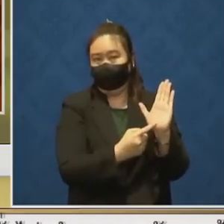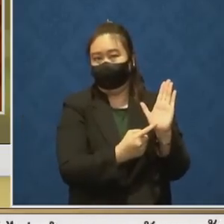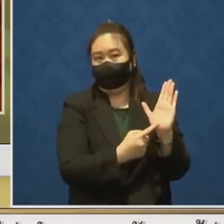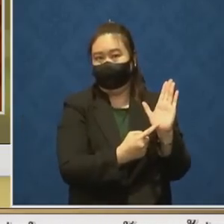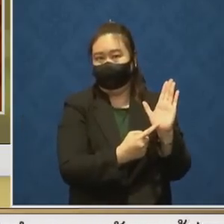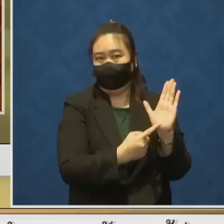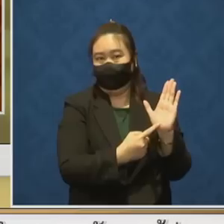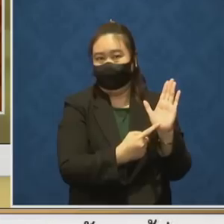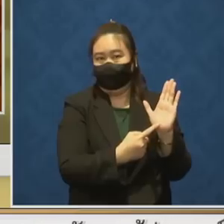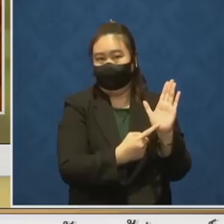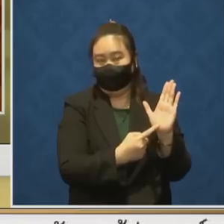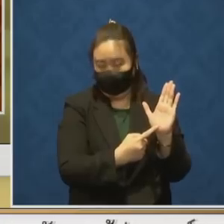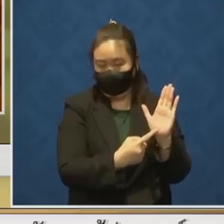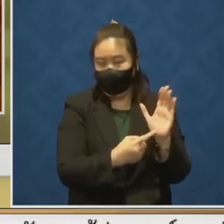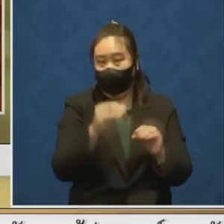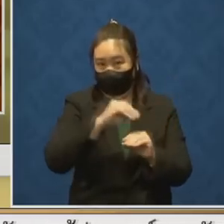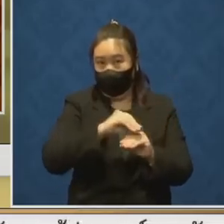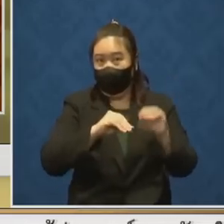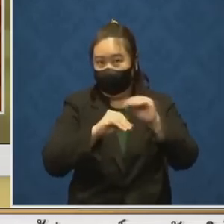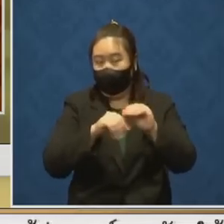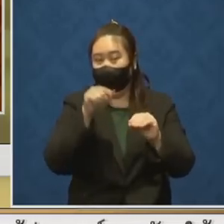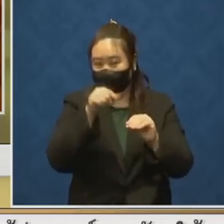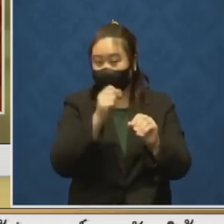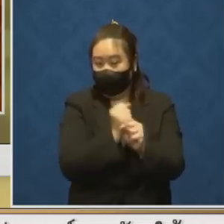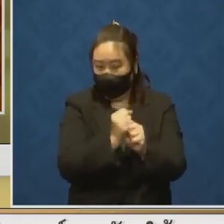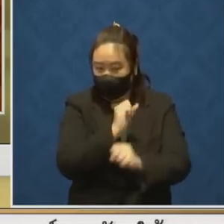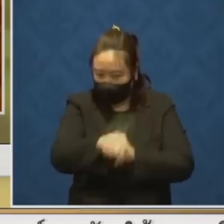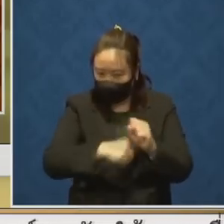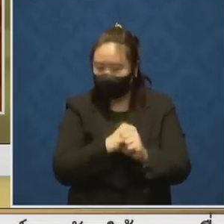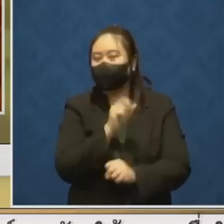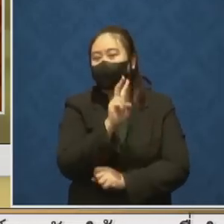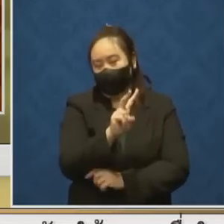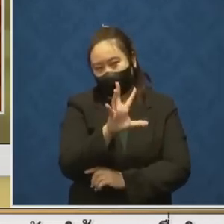วาได้มการดำเนินการโคงการนี้มาตงแต่ป 6-3 แล้ว